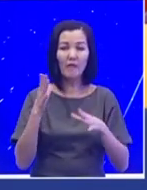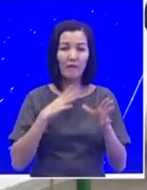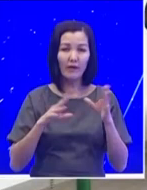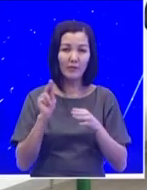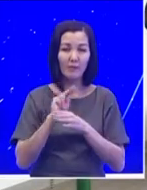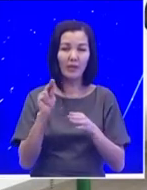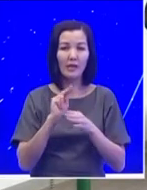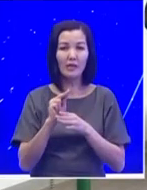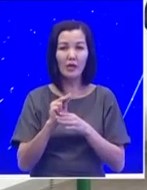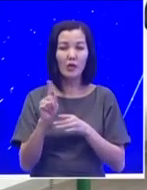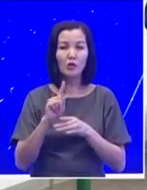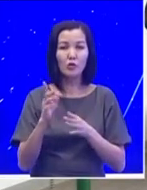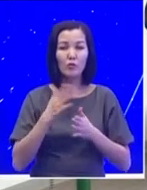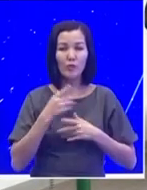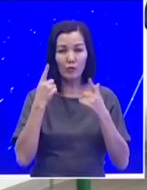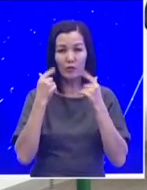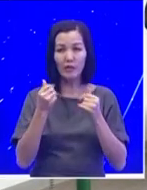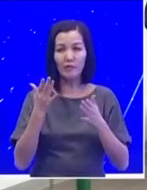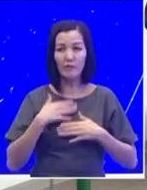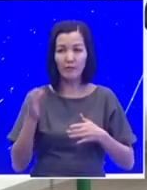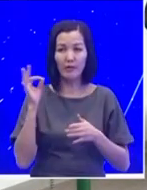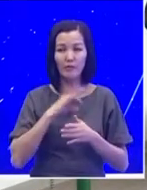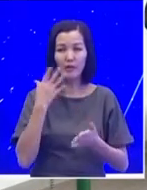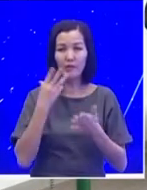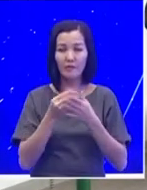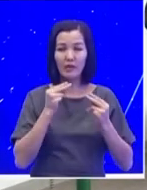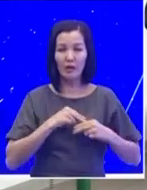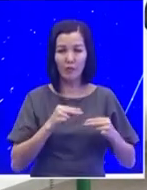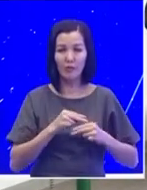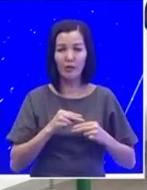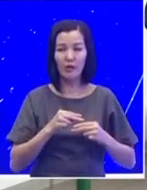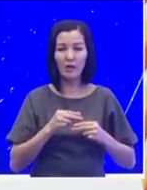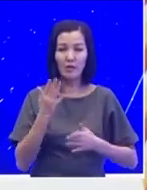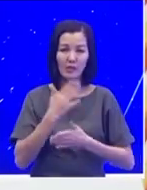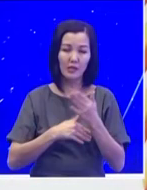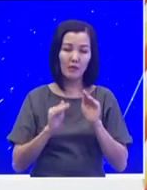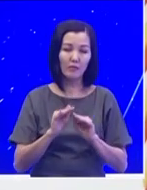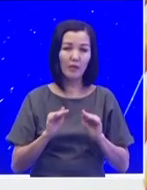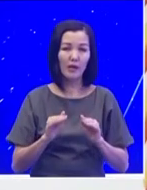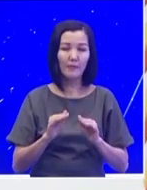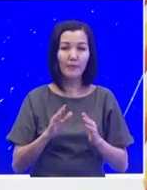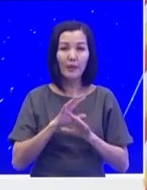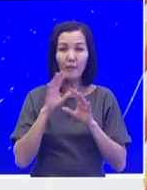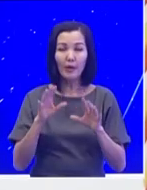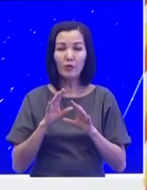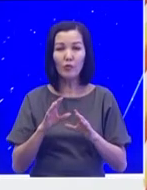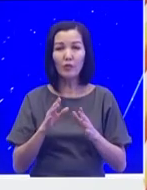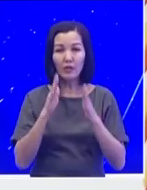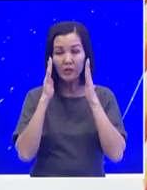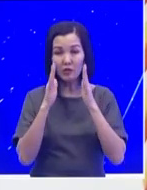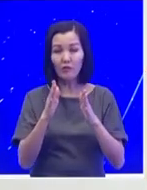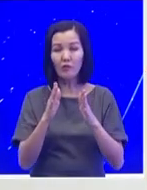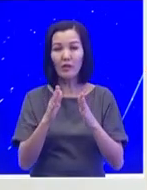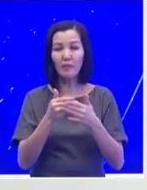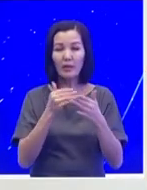что мы узнали на этих курсах, мы применяем в своей работе с такими детьми. Подход к каждому пациенту индивидуальный. Перед тем,